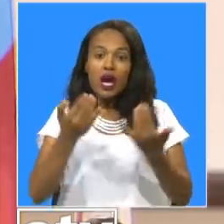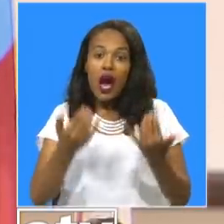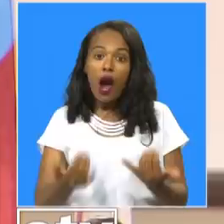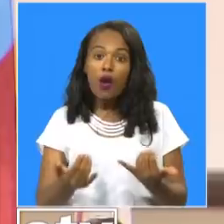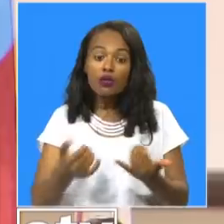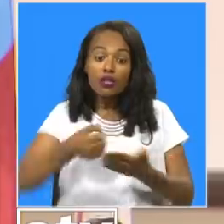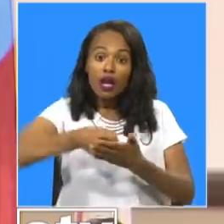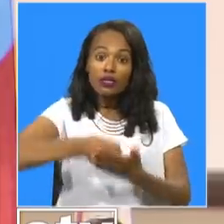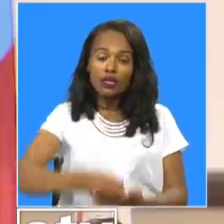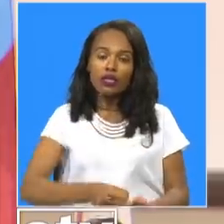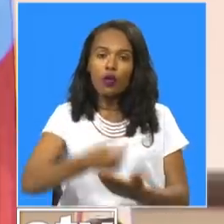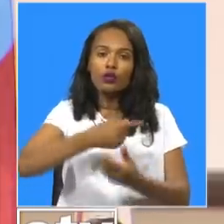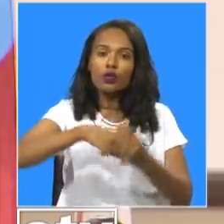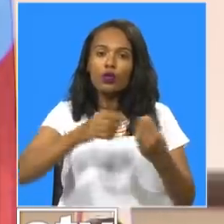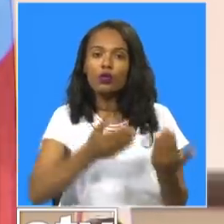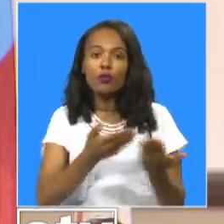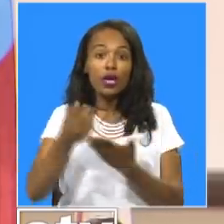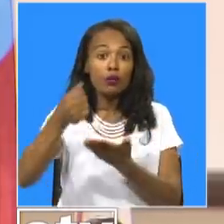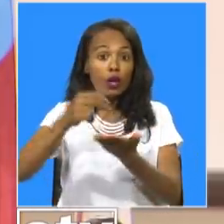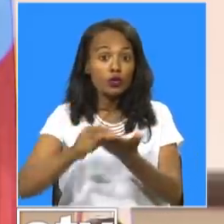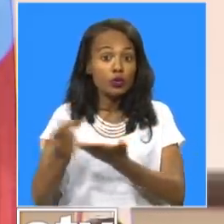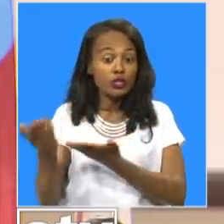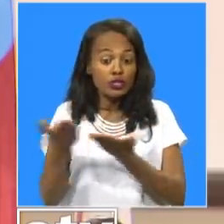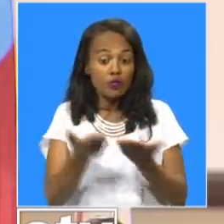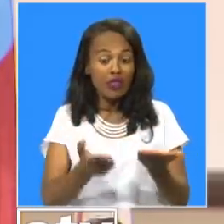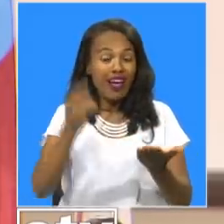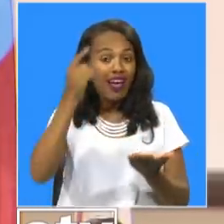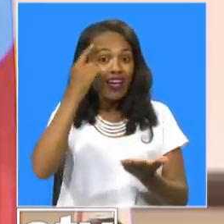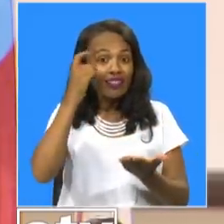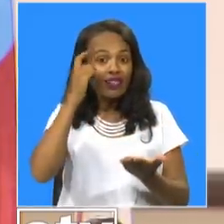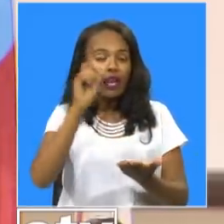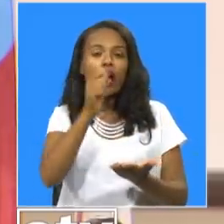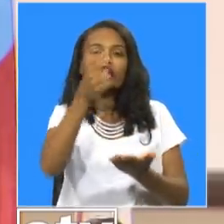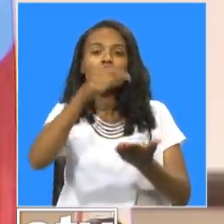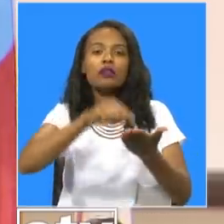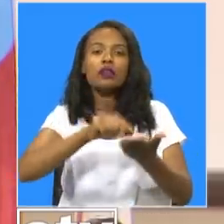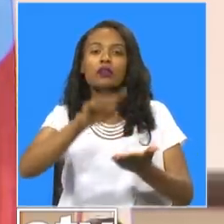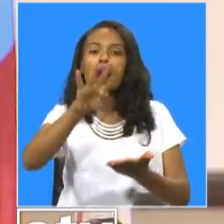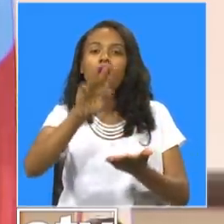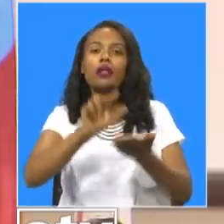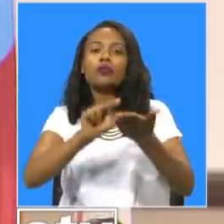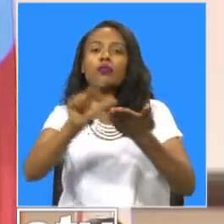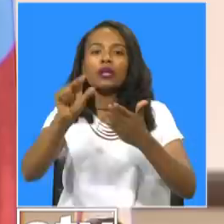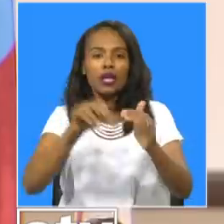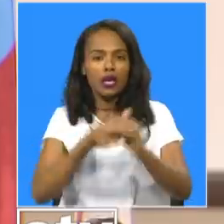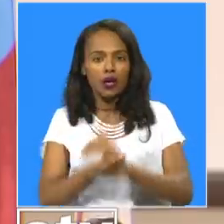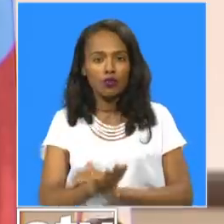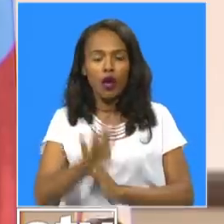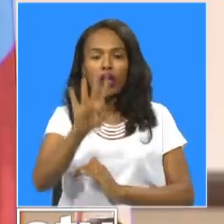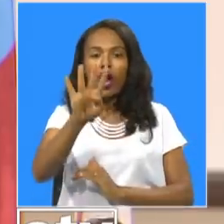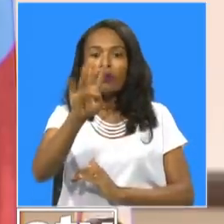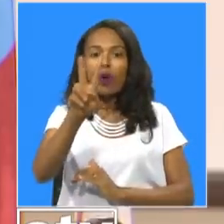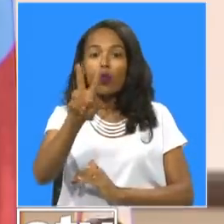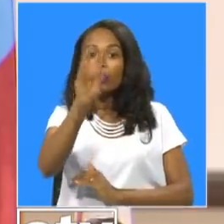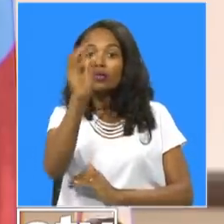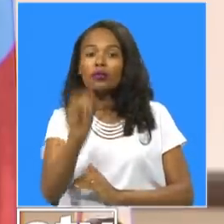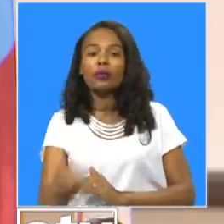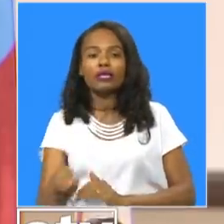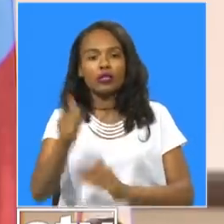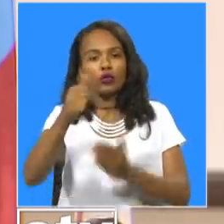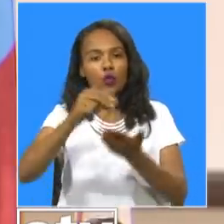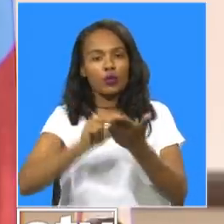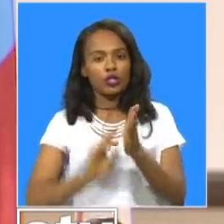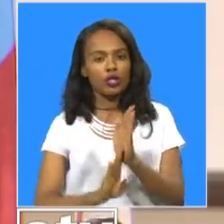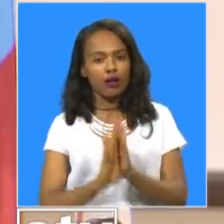ካቢኔ ያጸደቀው ሰሞኑን የሚቀርብላችሁ በጀት ሲመጣ ትግራይ 10.4 ቢሊዮን ገብቷል። 42% ነው በጀት